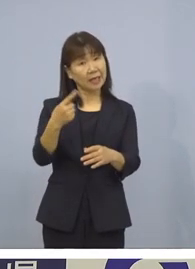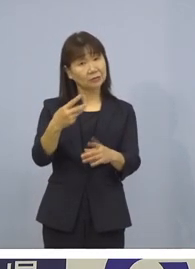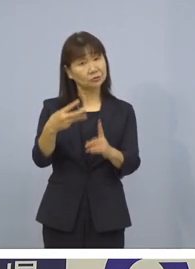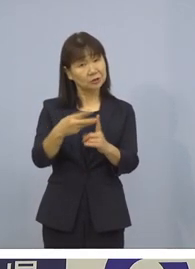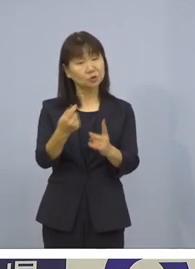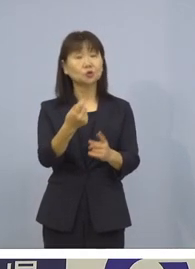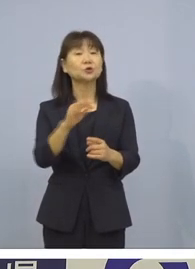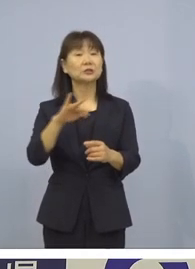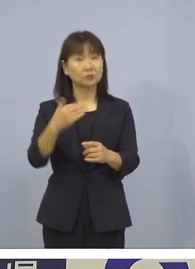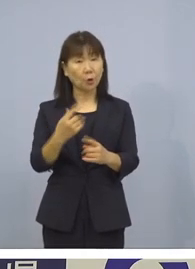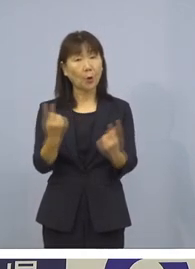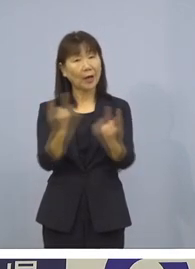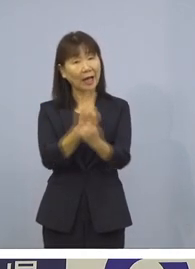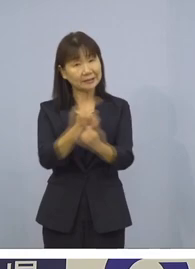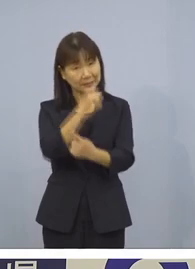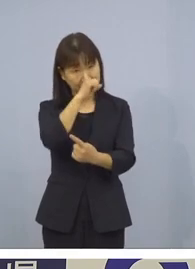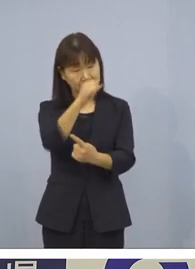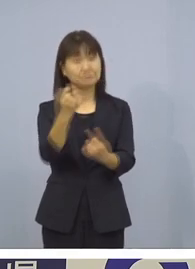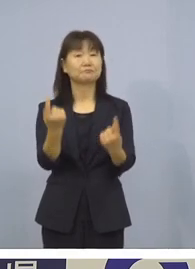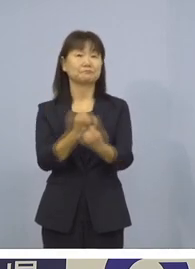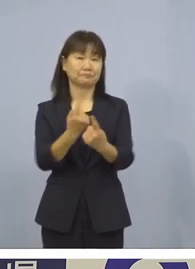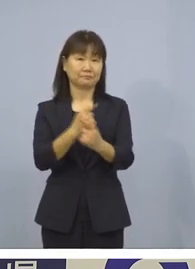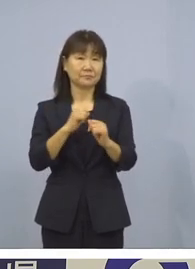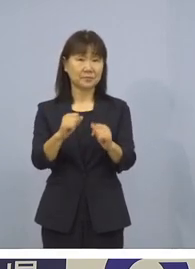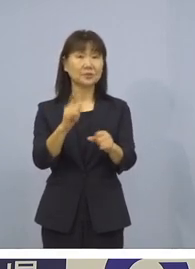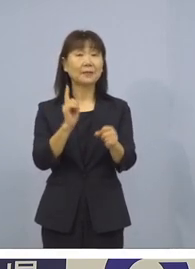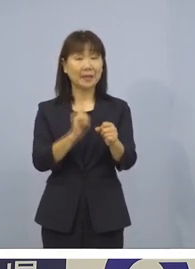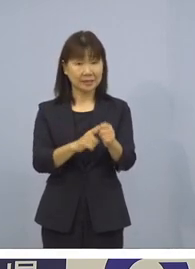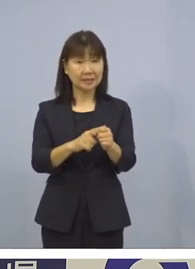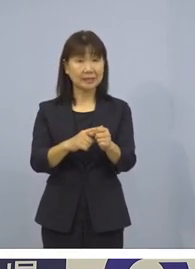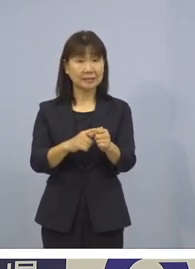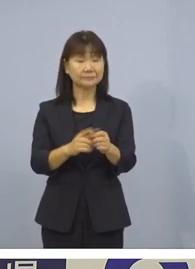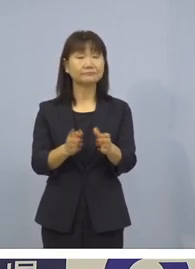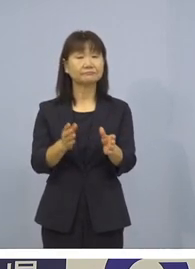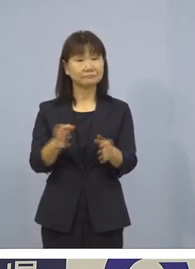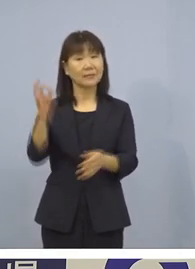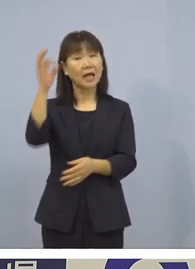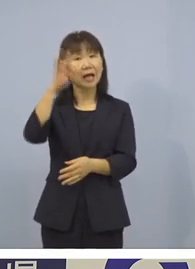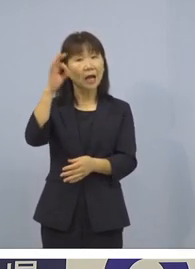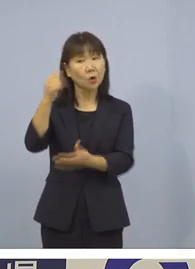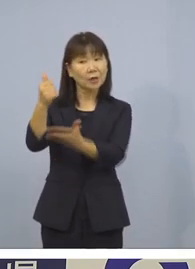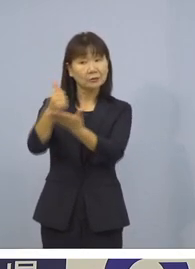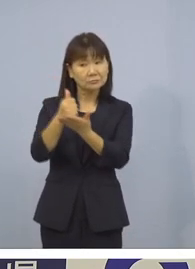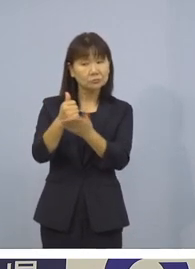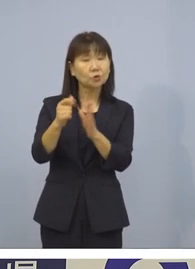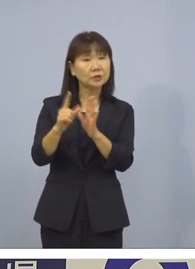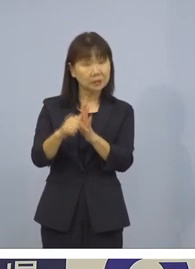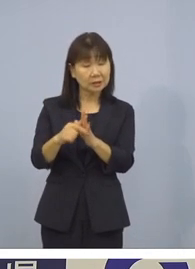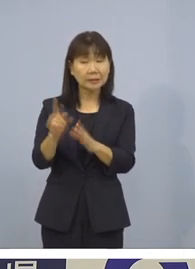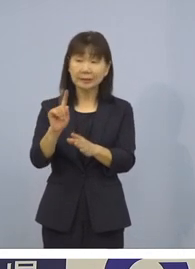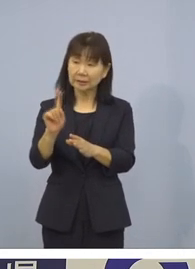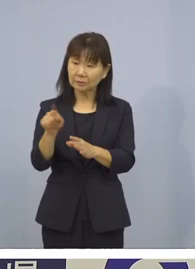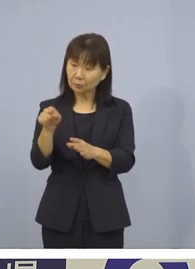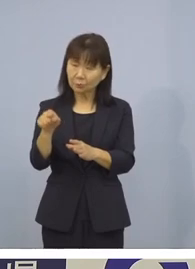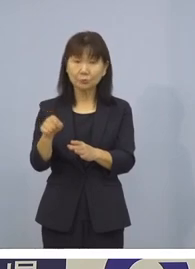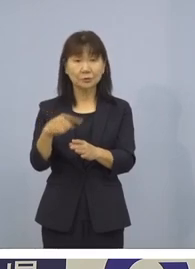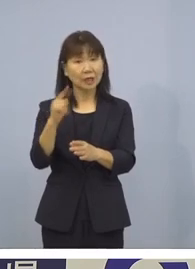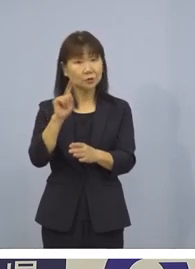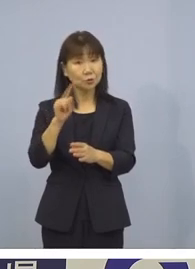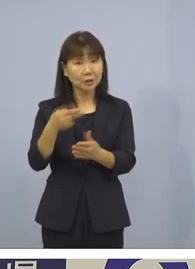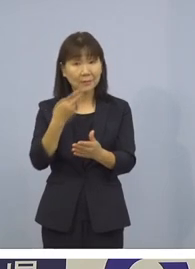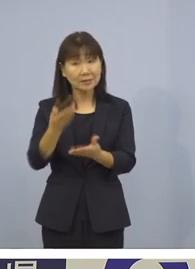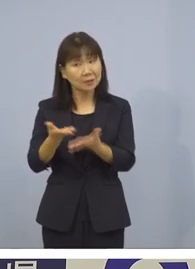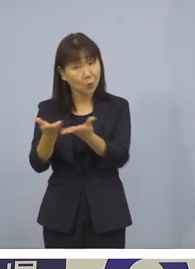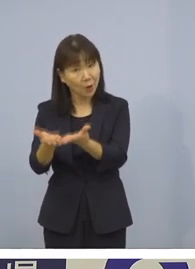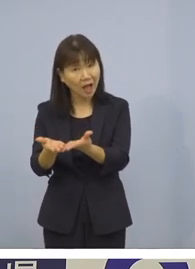なんていうんだろうな、その、まあ、観光客が来るときに初めて、あ、この人に何を食べさせようかなとか、